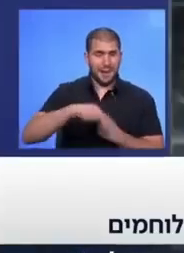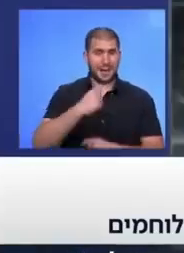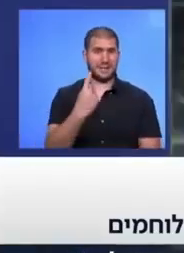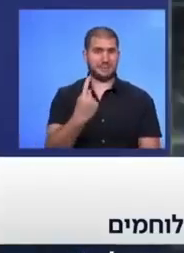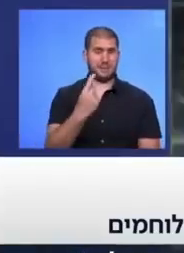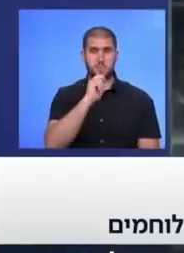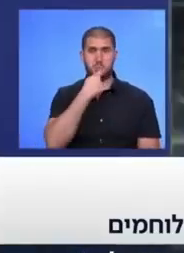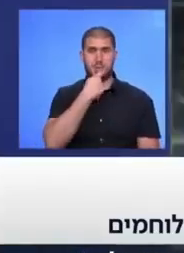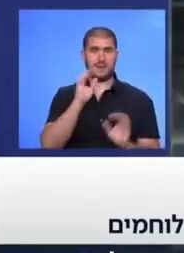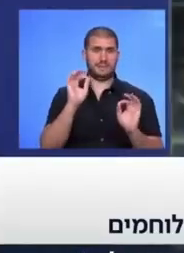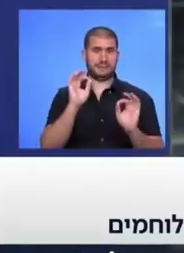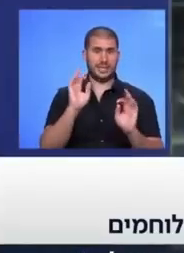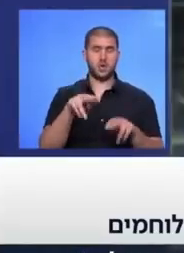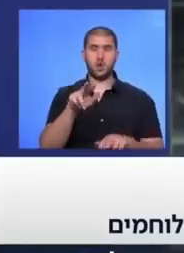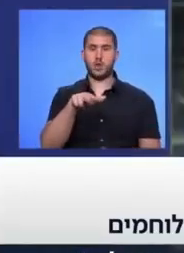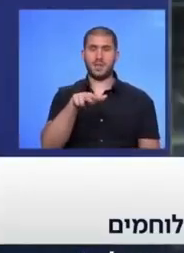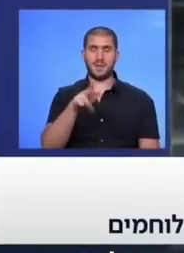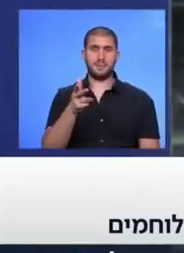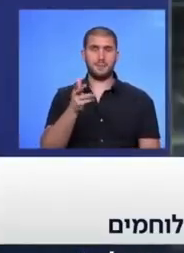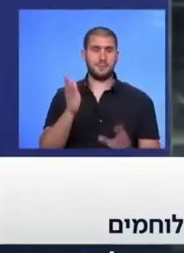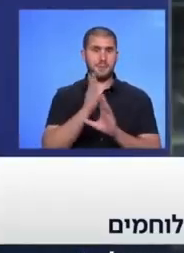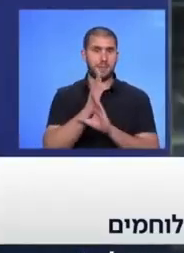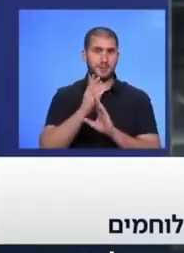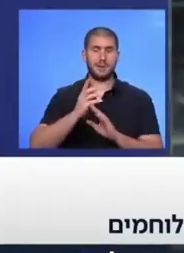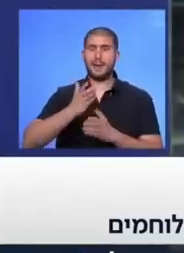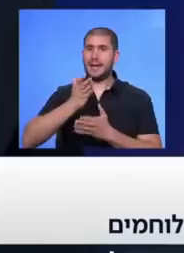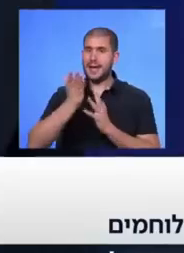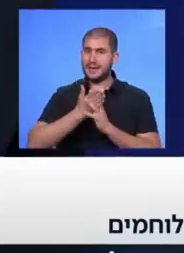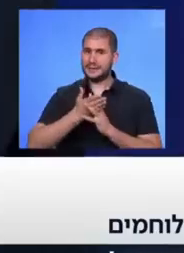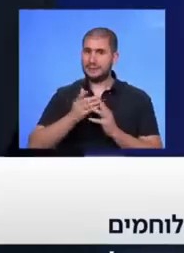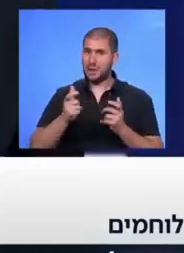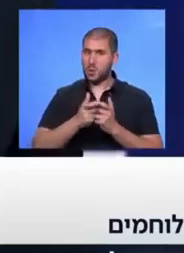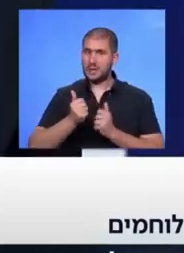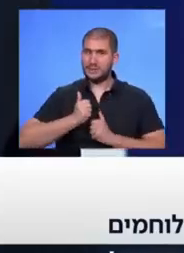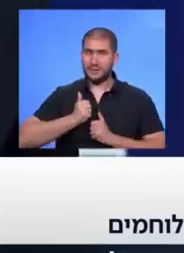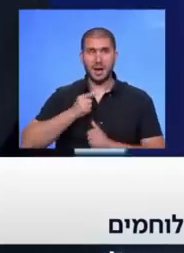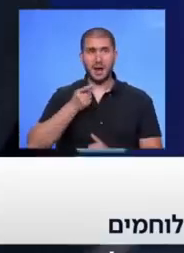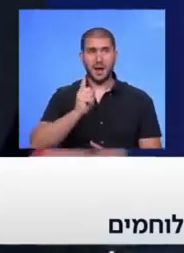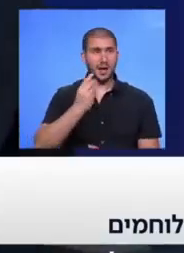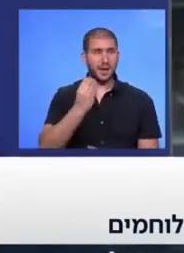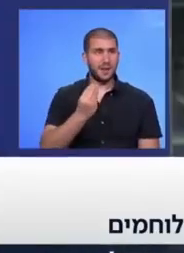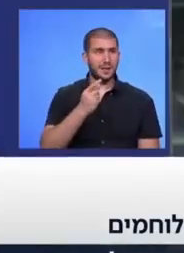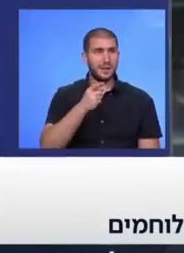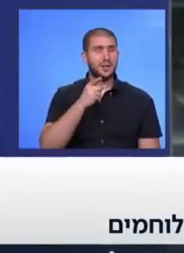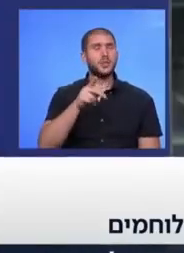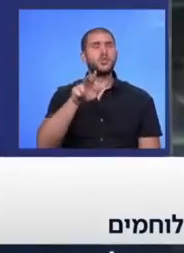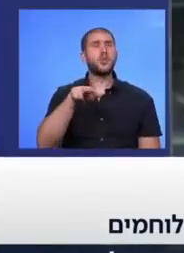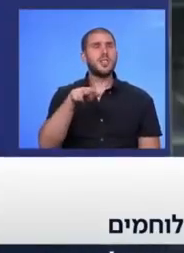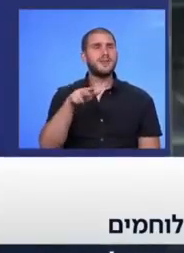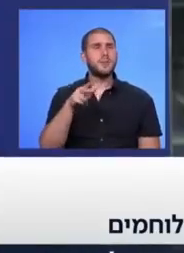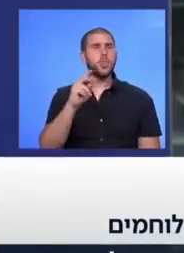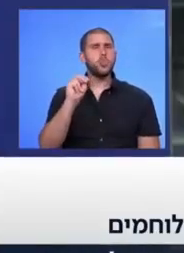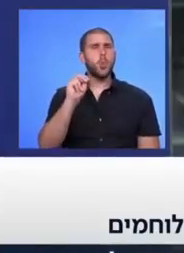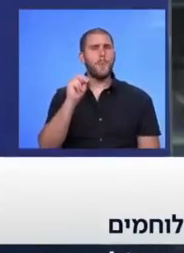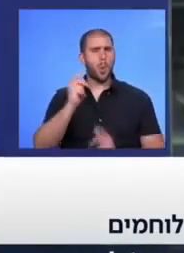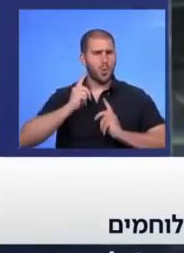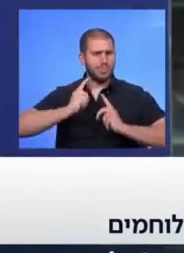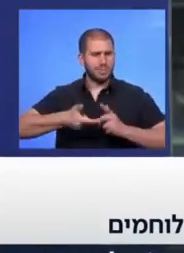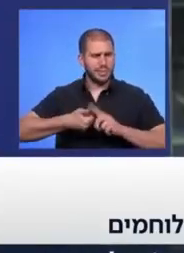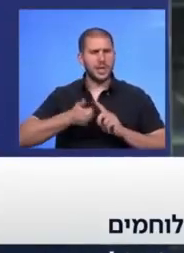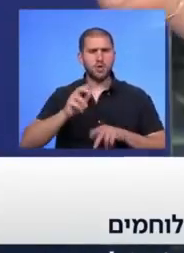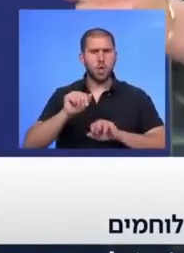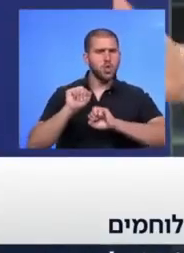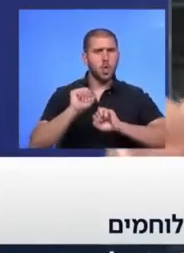כן? יש לך 3,000 נוחבות. חצי מהכוח הצבאי שלהם. לא, אתה לא שומע. למשפחה. 3,000 נוחבות. יש תומכי